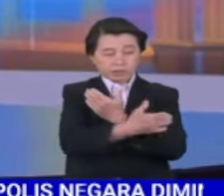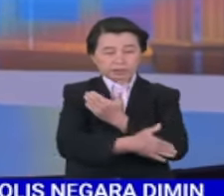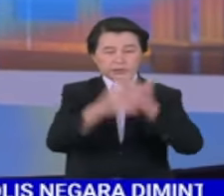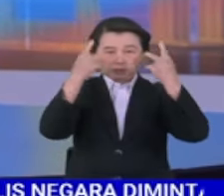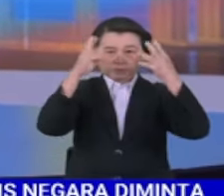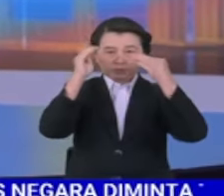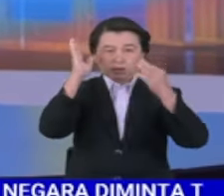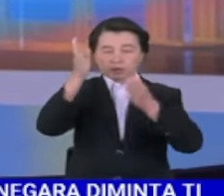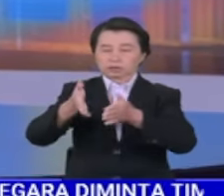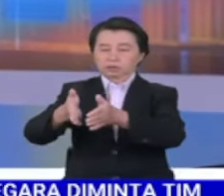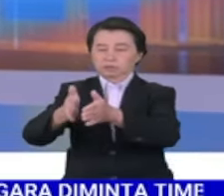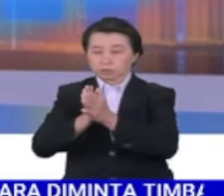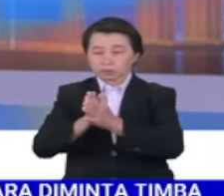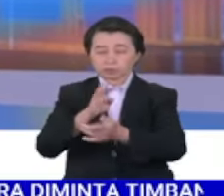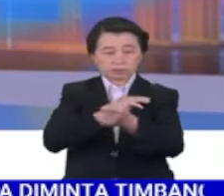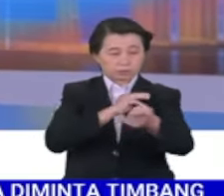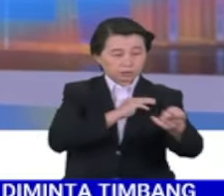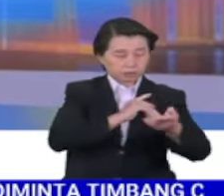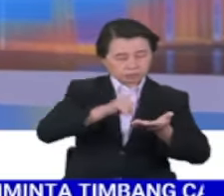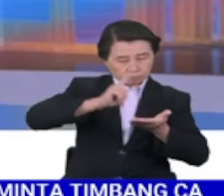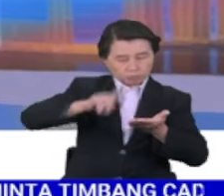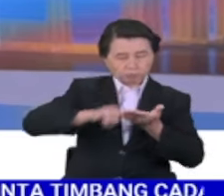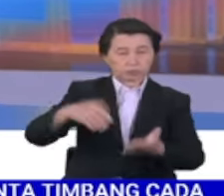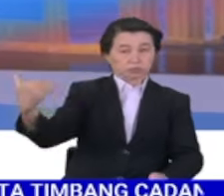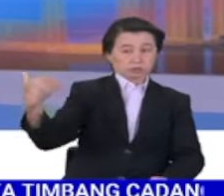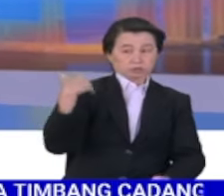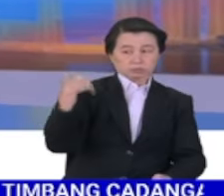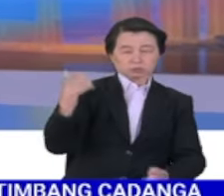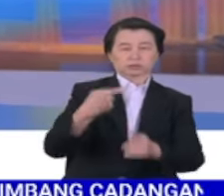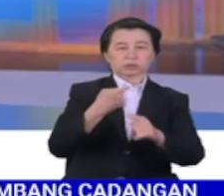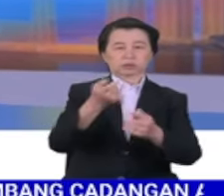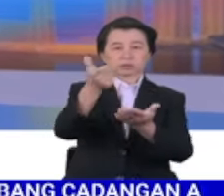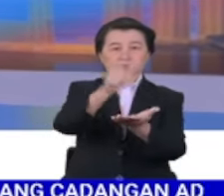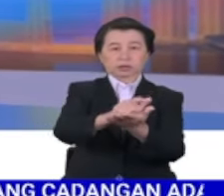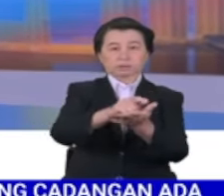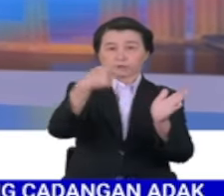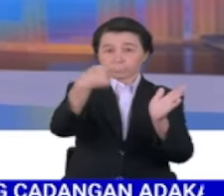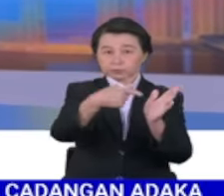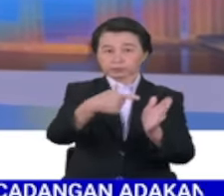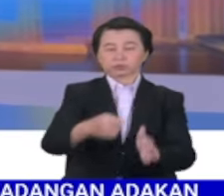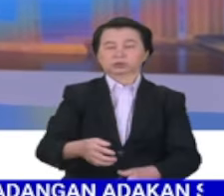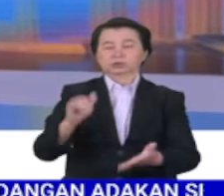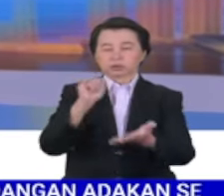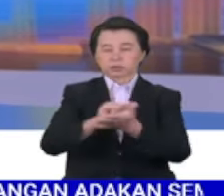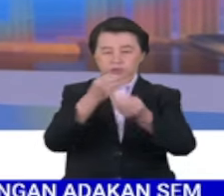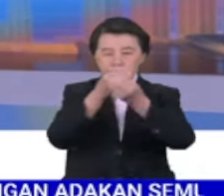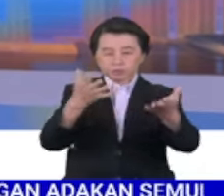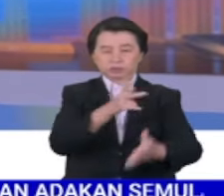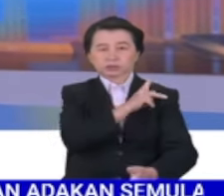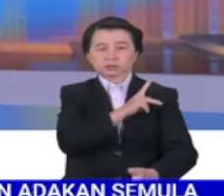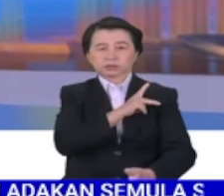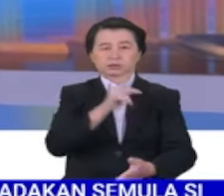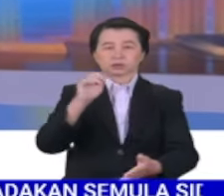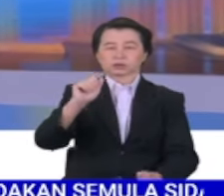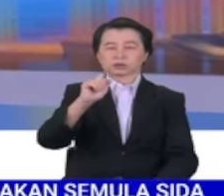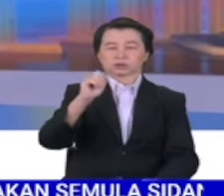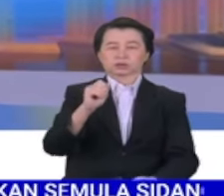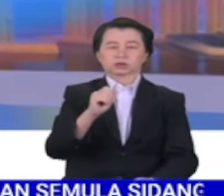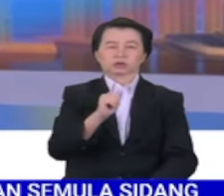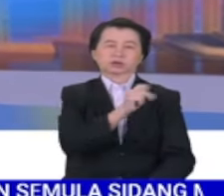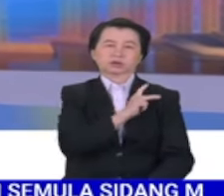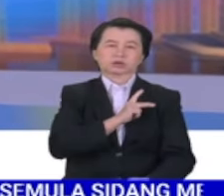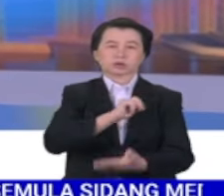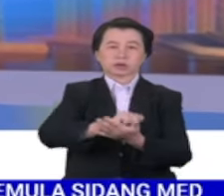Perdana Menteri akan meminta jemaah menteri untuk menyimak teguran daripada laporan itu berkat itu diberitahu ketua audit negara